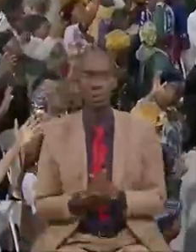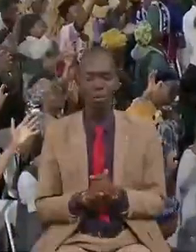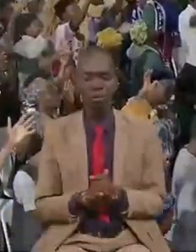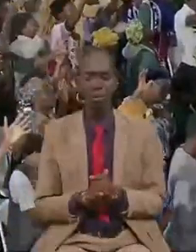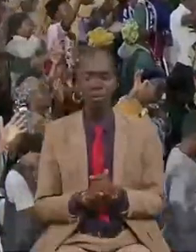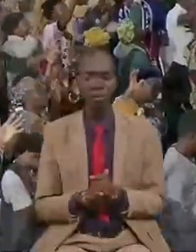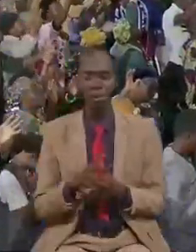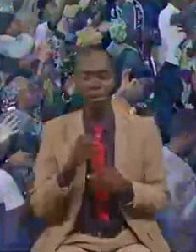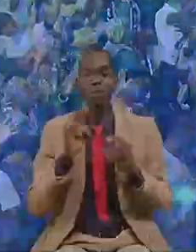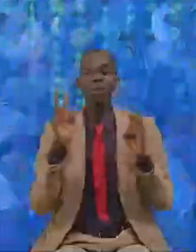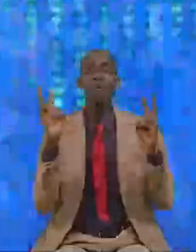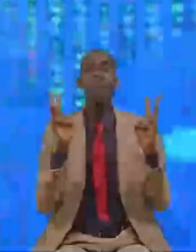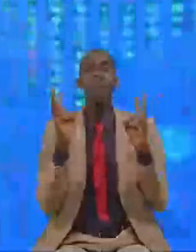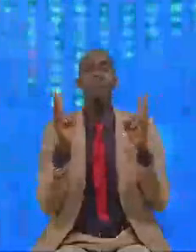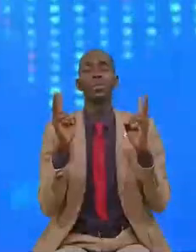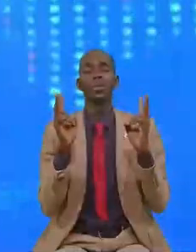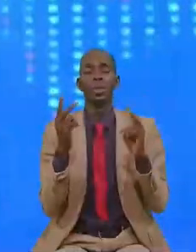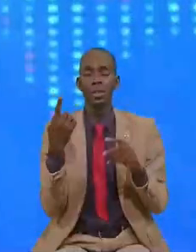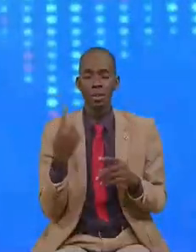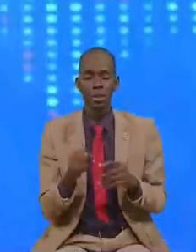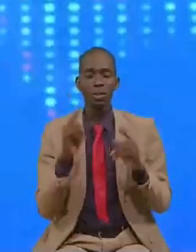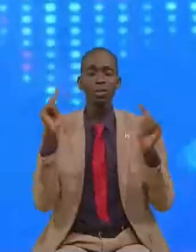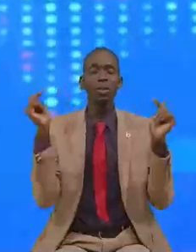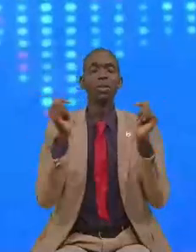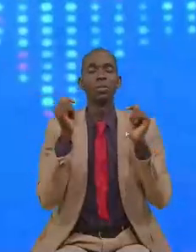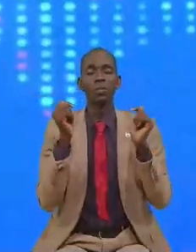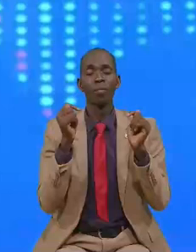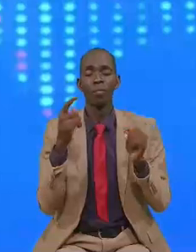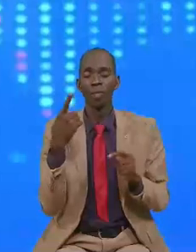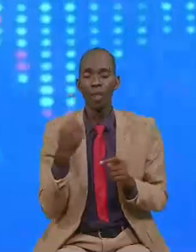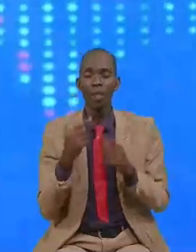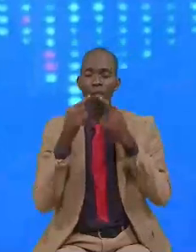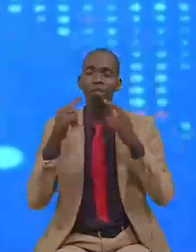La victoire, le triomphe, le succès